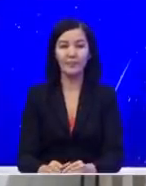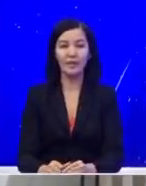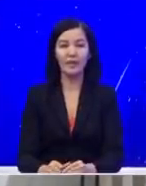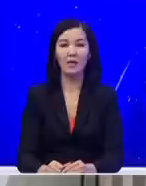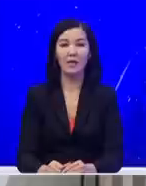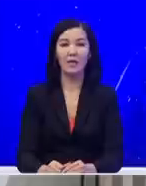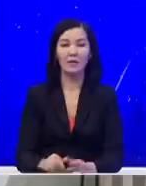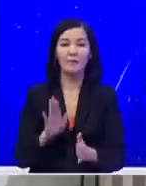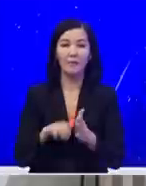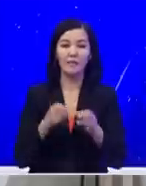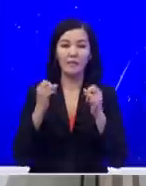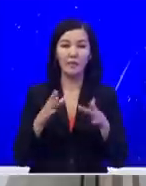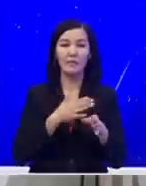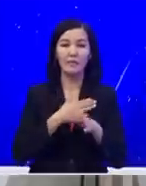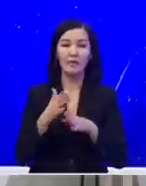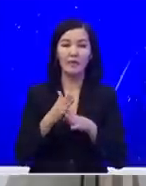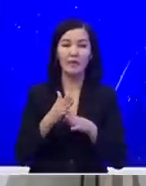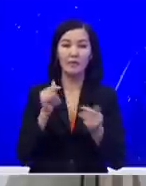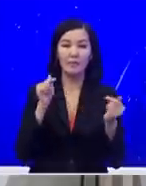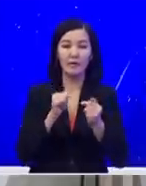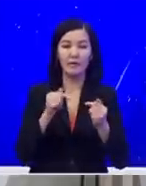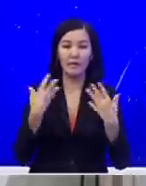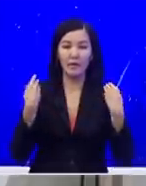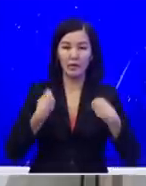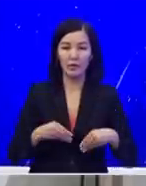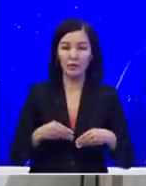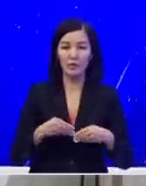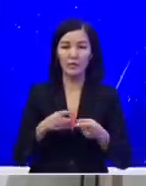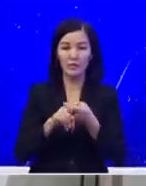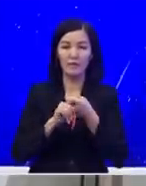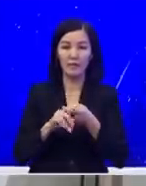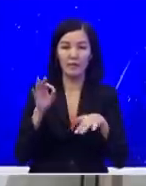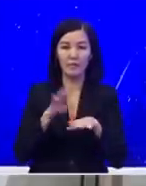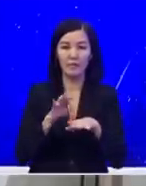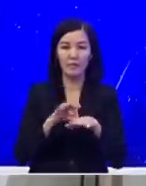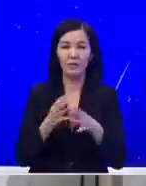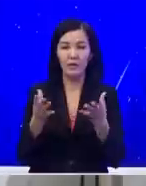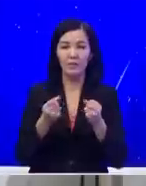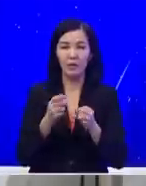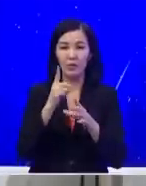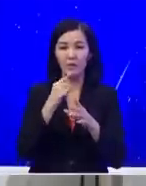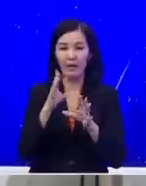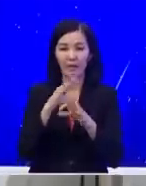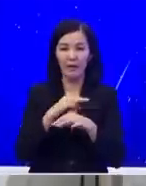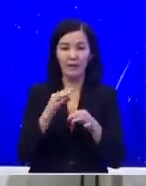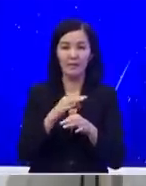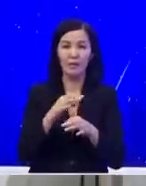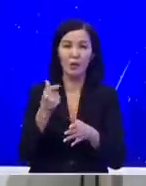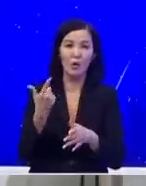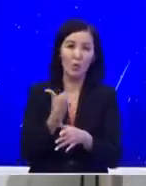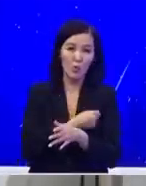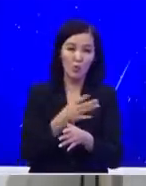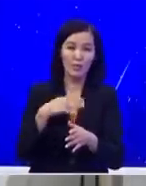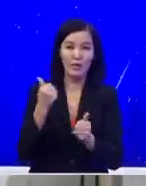Для нашей безопасности нам выделены противочумные костюмы. Мы напрямую связаны с пациентами, берем у них анализы, кровь, ставим систему. Работаем